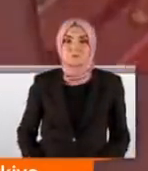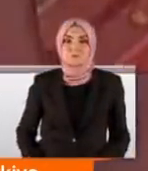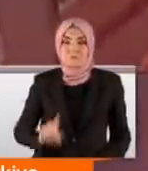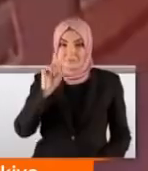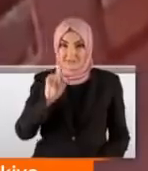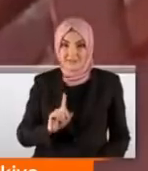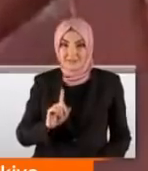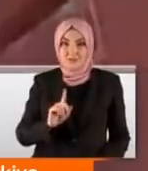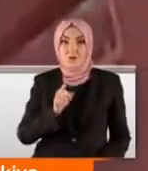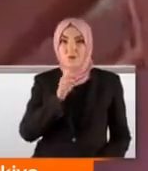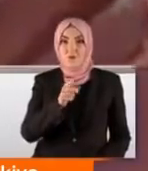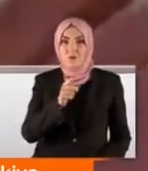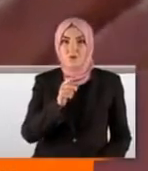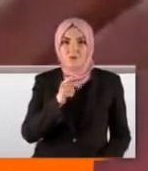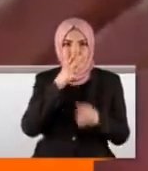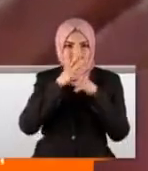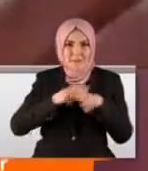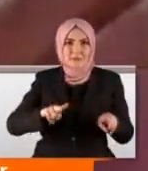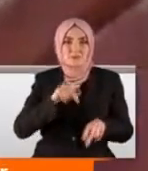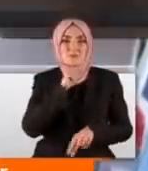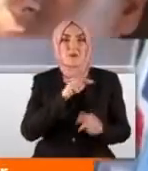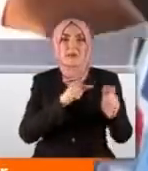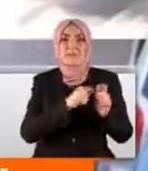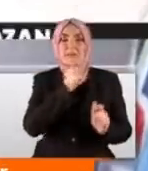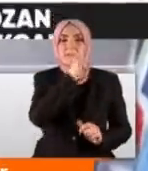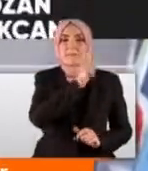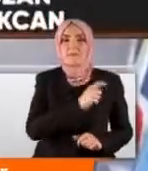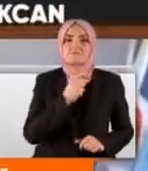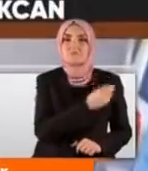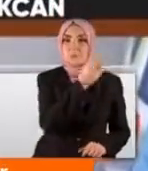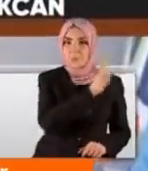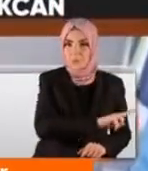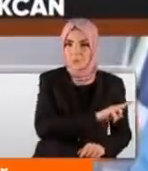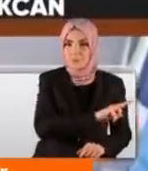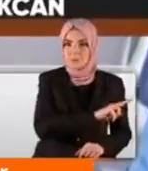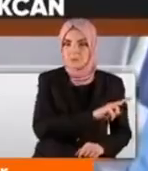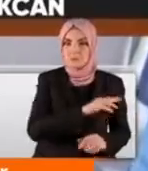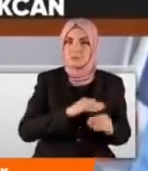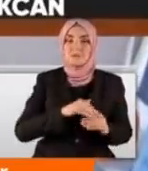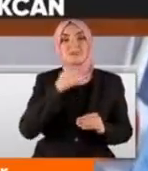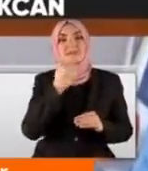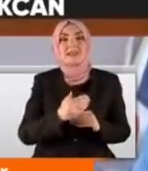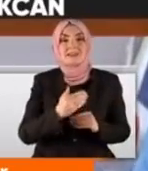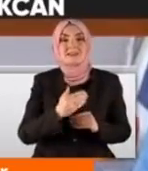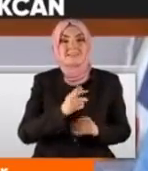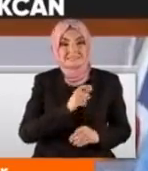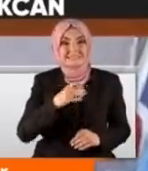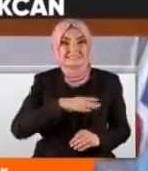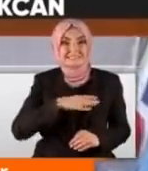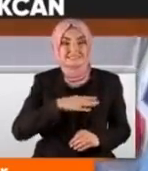Önce ona benzeyen Emre Maiş'i öldürdüler. Yeniden canına kastettiklerinde ise arkadaşını katlettiler.